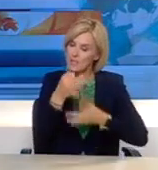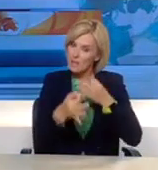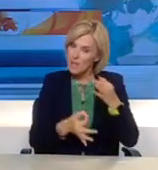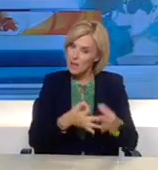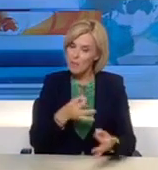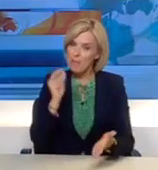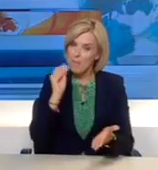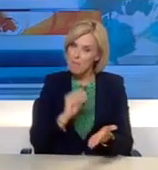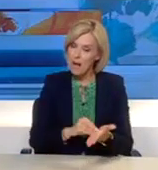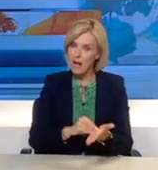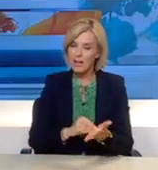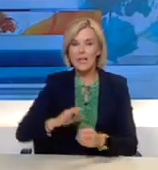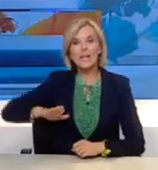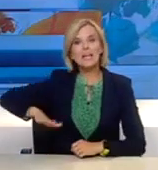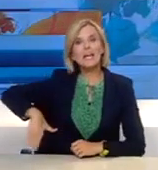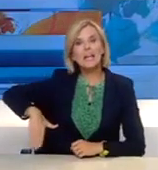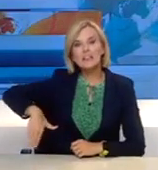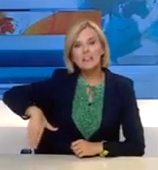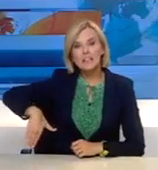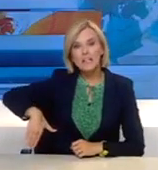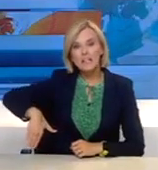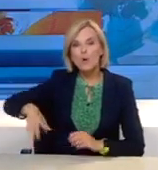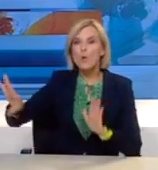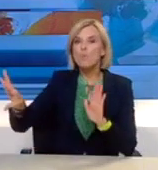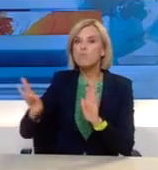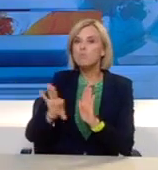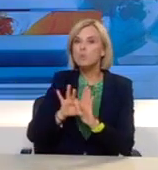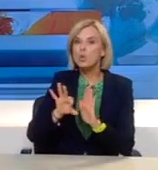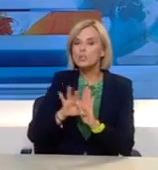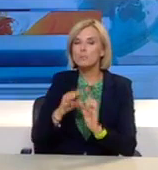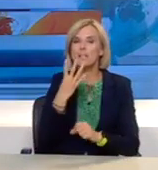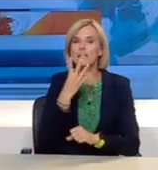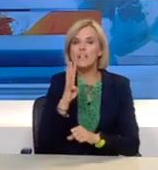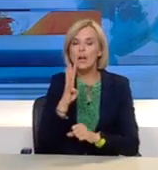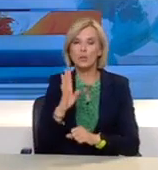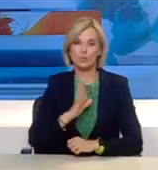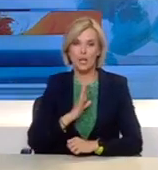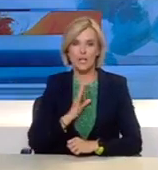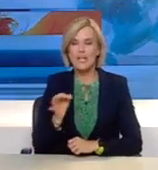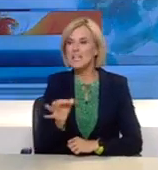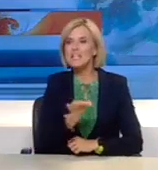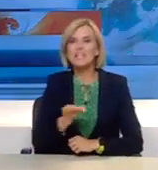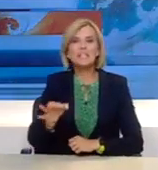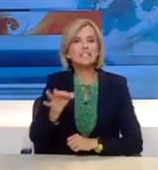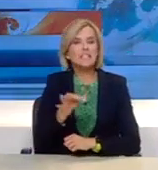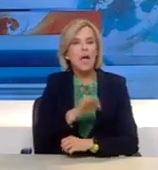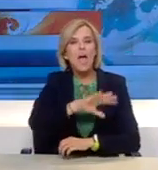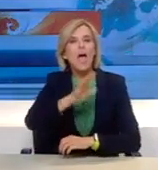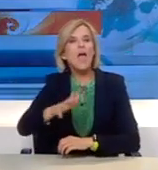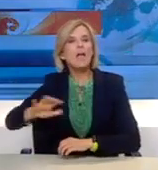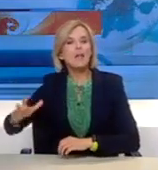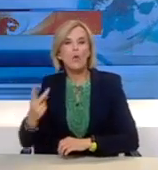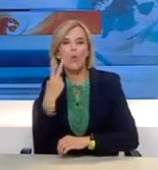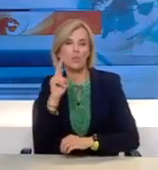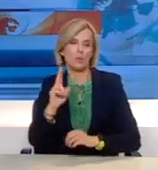χαρακτηριστικά ότι στην Κρήτη έχουμε προσλάβει περισσότερα από 400 άτομα, στα νησιά του Αιγαίου περισσότερα